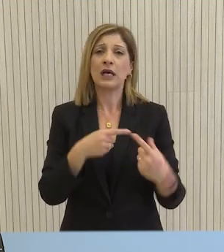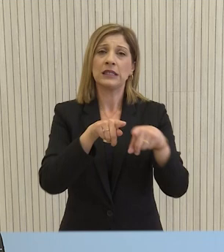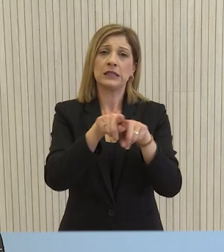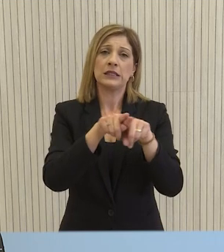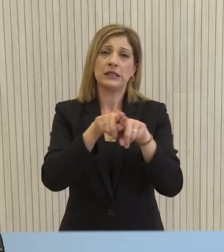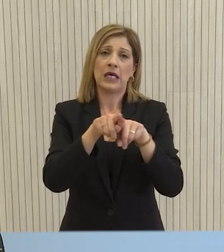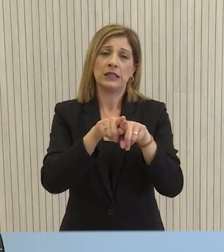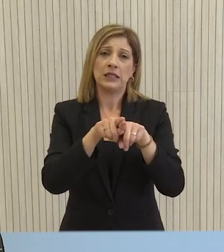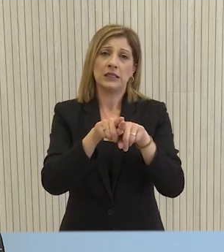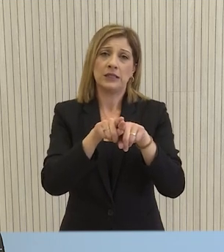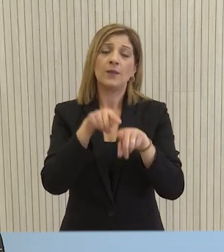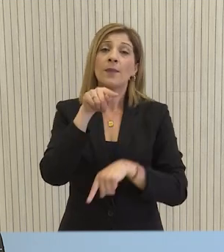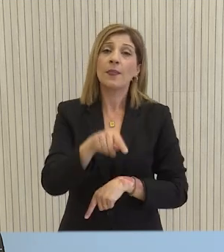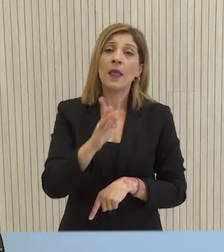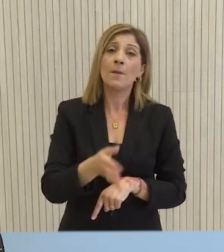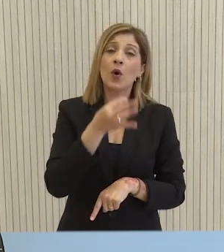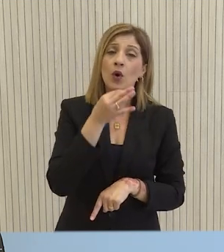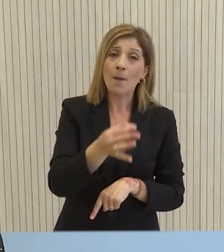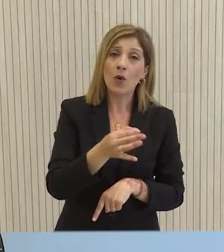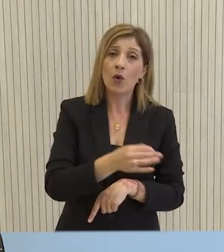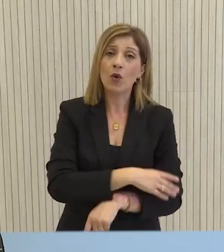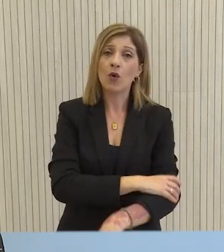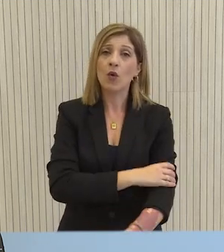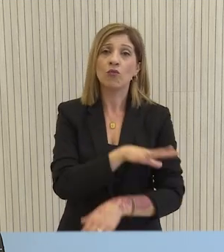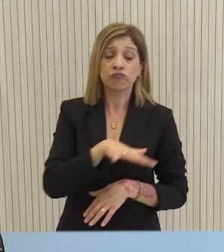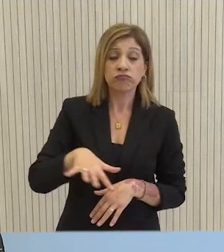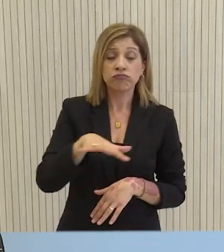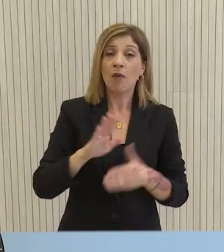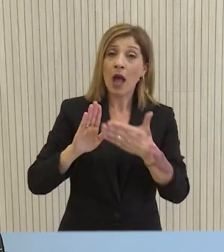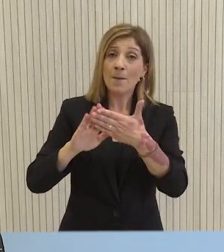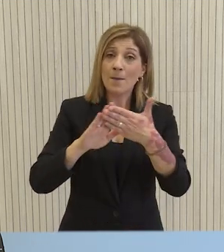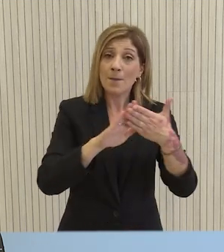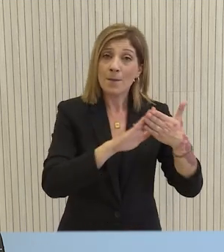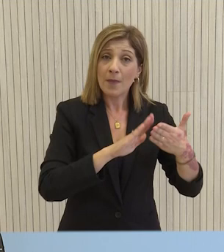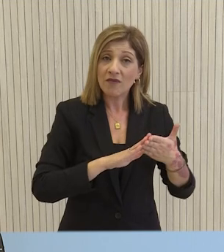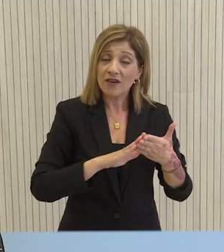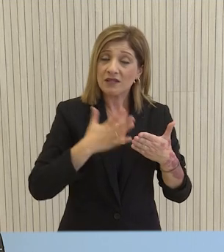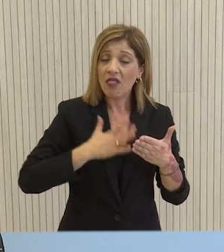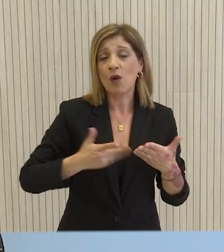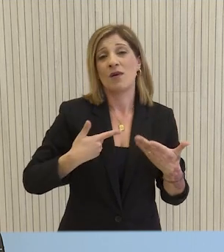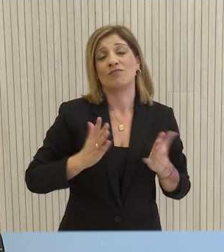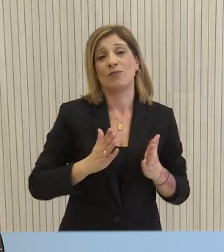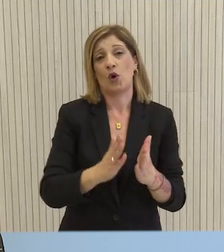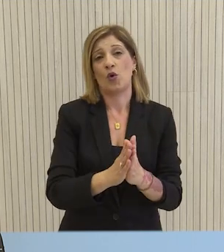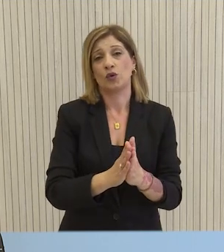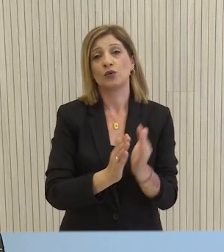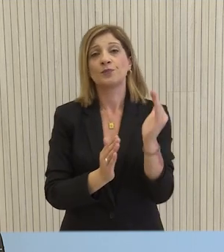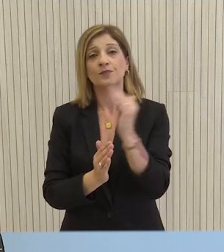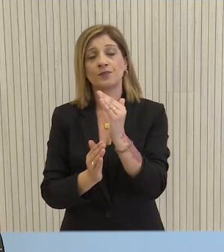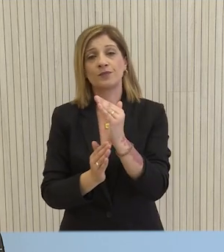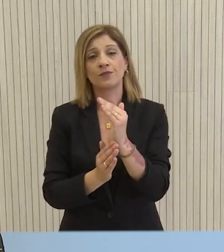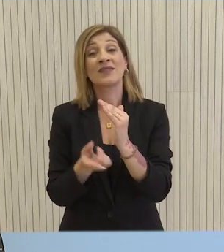σχέσεις. Αυτό το οποίο μπορώ να σας πω είναι ότι στο επίκεντρο αυτών των επαφών βρίσκεται η υλοποίηση της πρωτοβουλίας. Η παρουσία εδώ